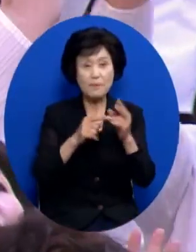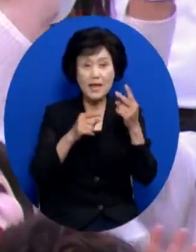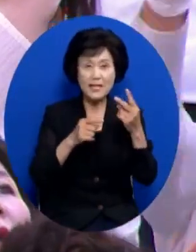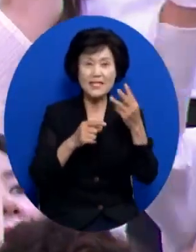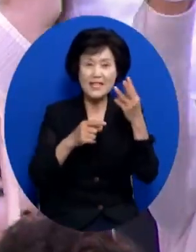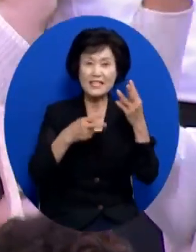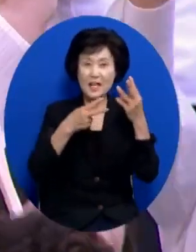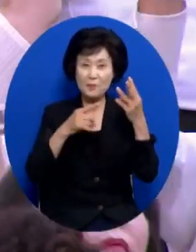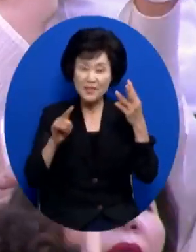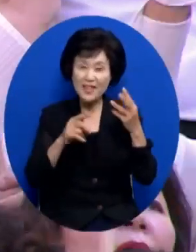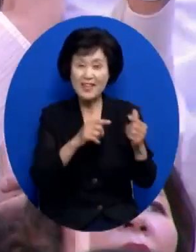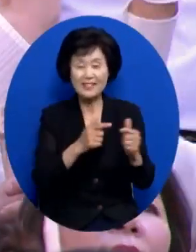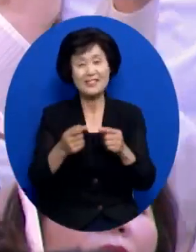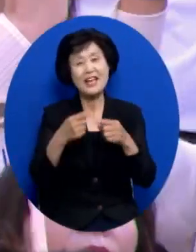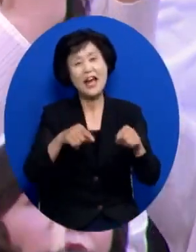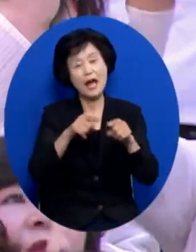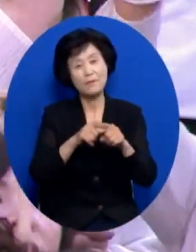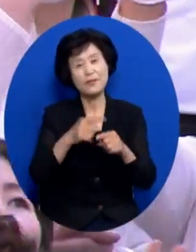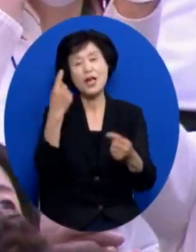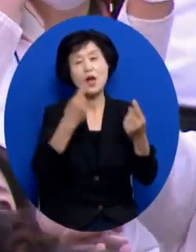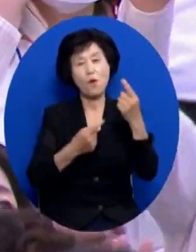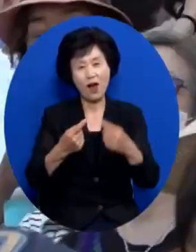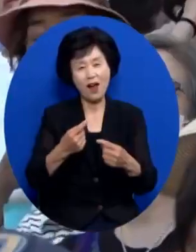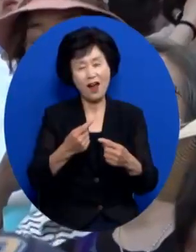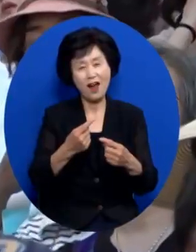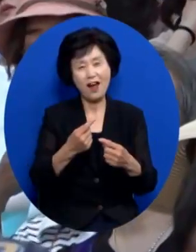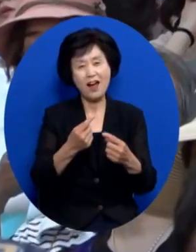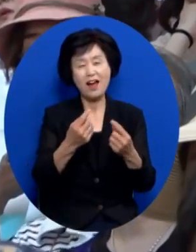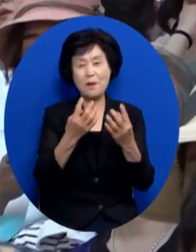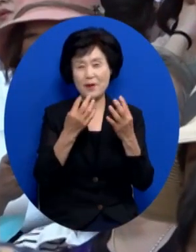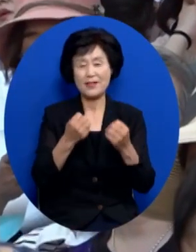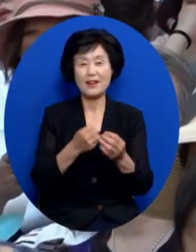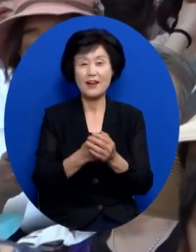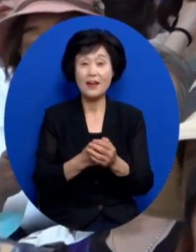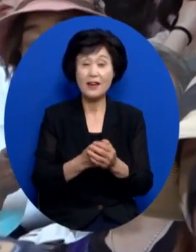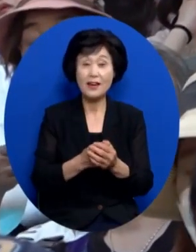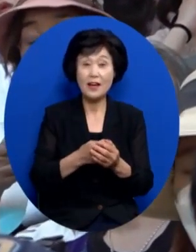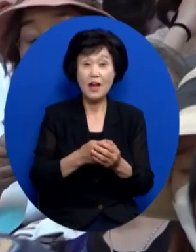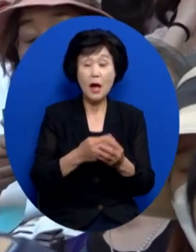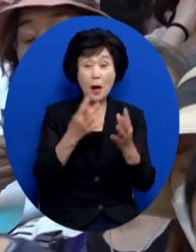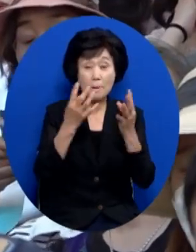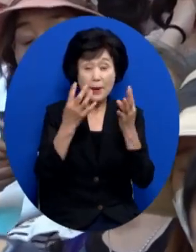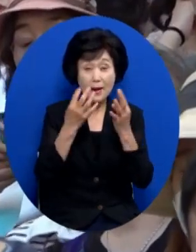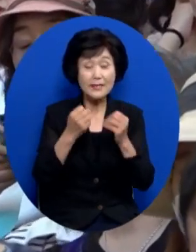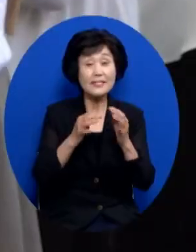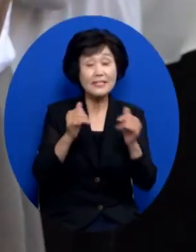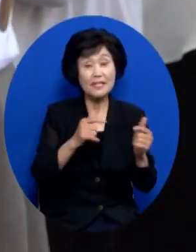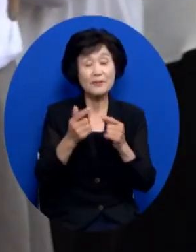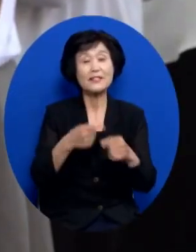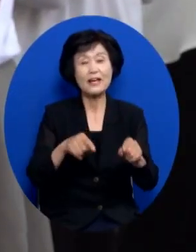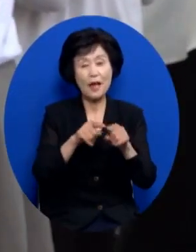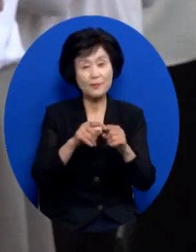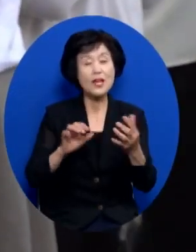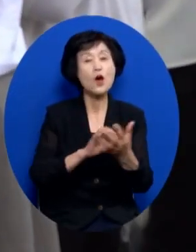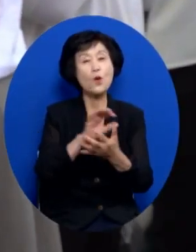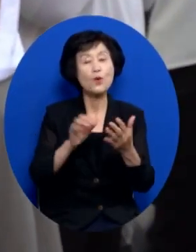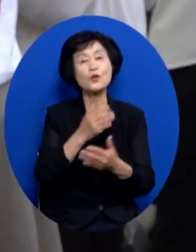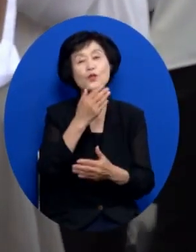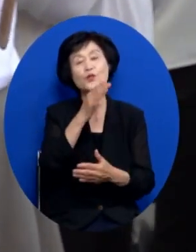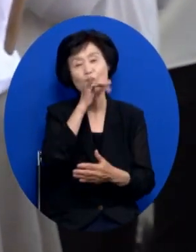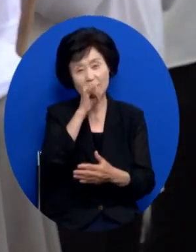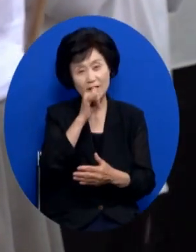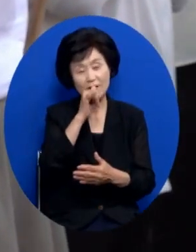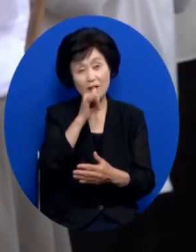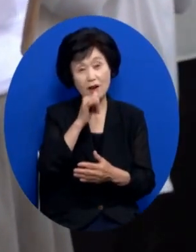찬양하는 모습이 인상 깊었습니다. 다양한 세대가 하나님 안에서 함께 어울릴 수 있었던 대규모 집회에 다들 뜨거운 마음을 안고